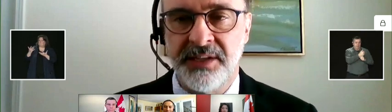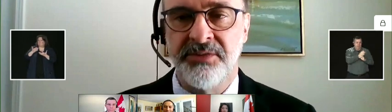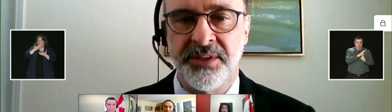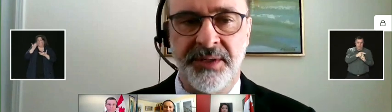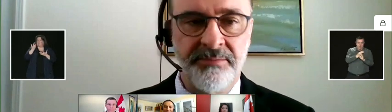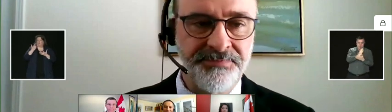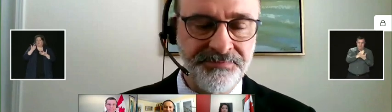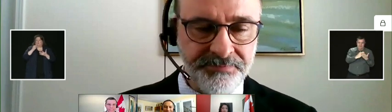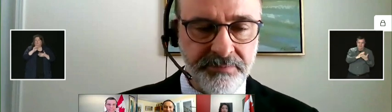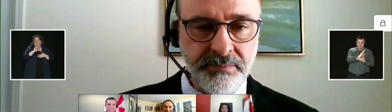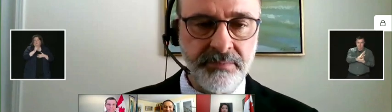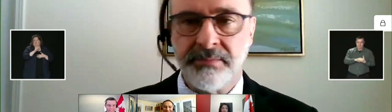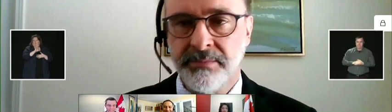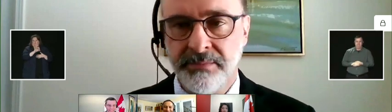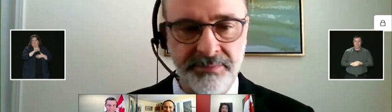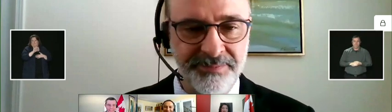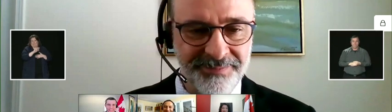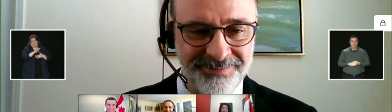Major-Général Dany Fortin.